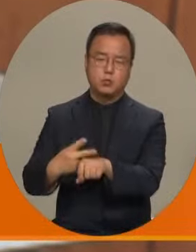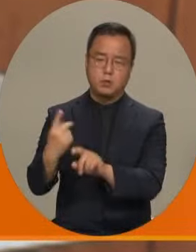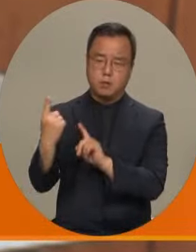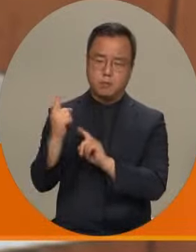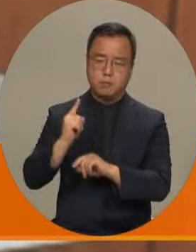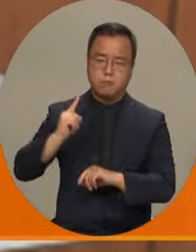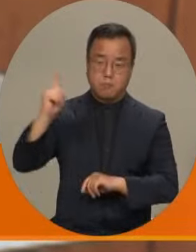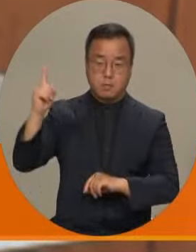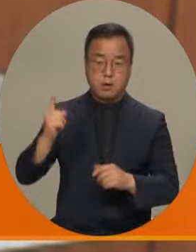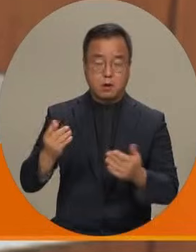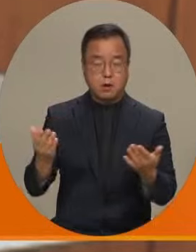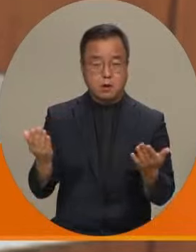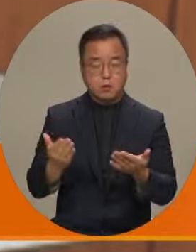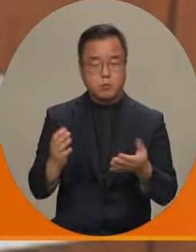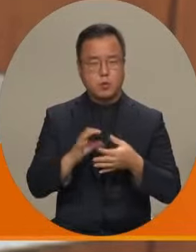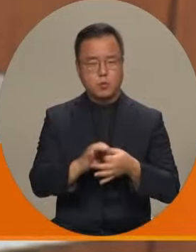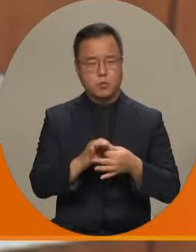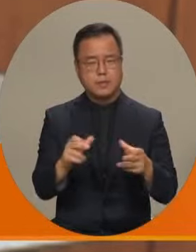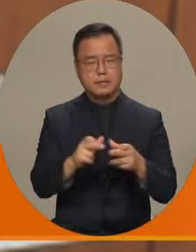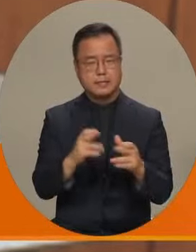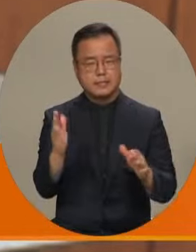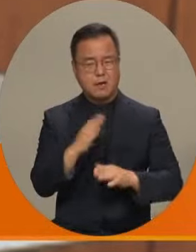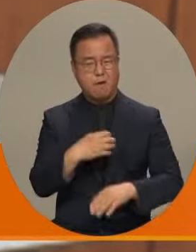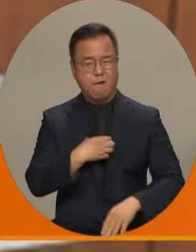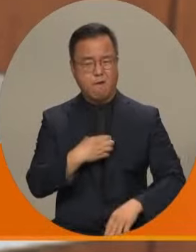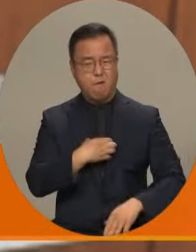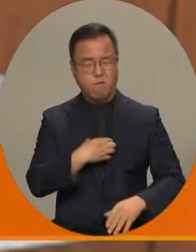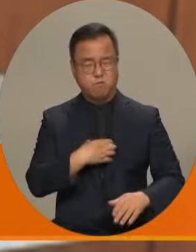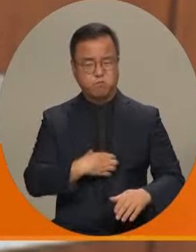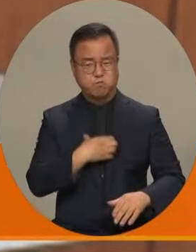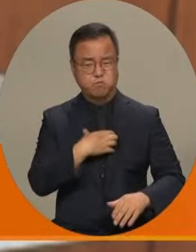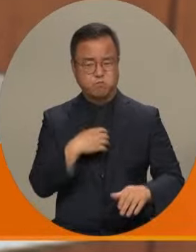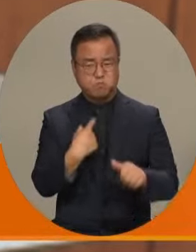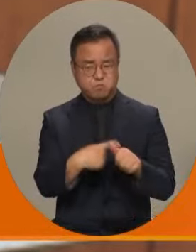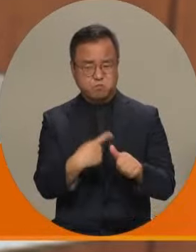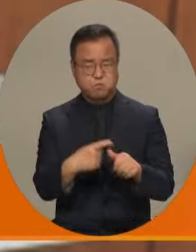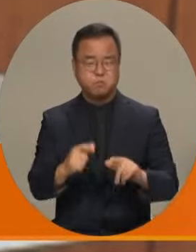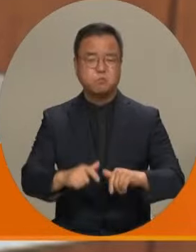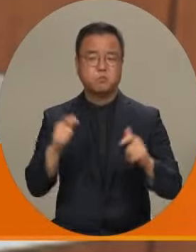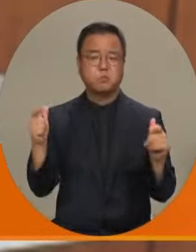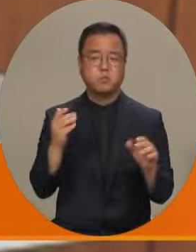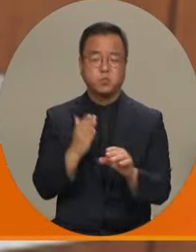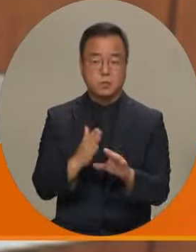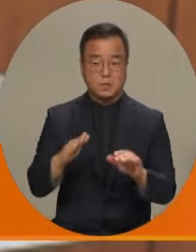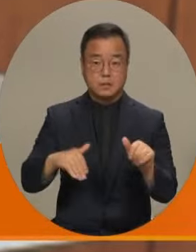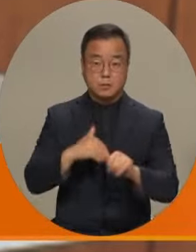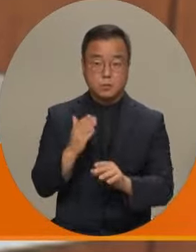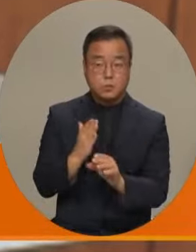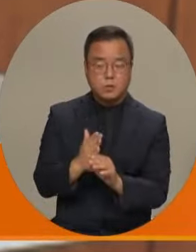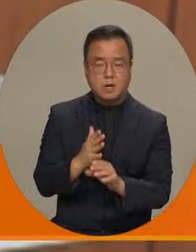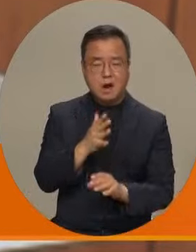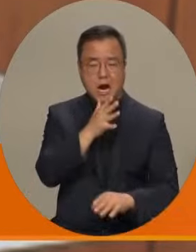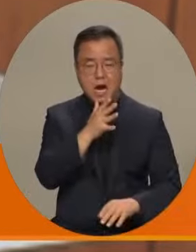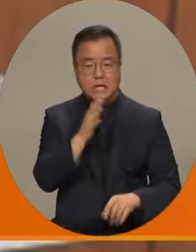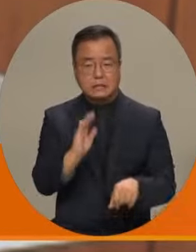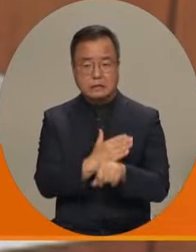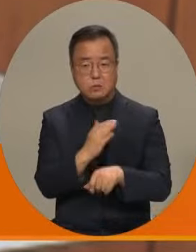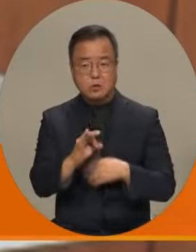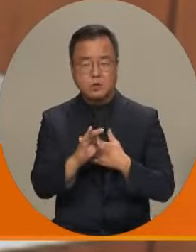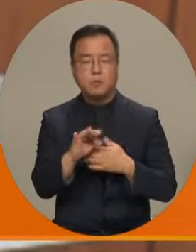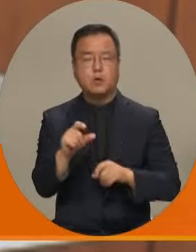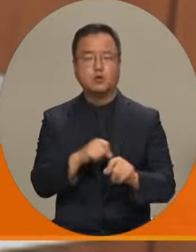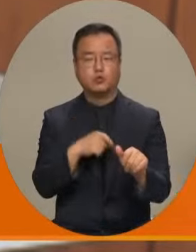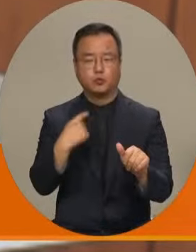대해 무분별한 비난과 혐오의 발언도 번지고 있습니다. 이런 분위기 속에서 자칫 특수교육 대상